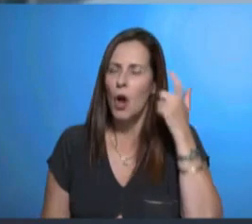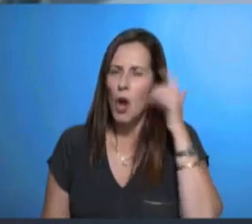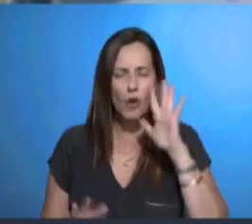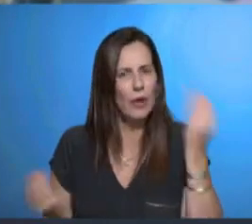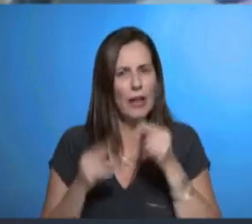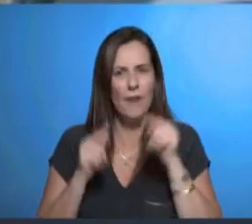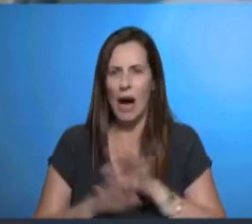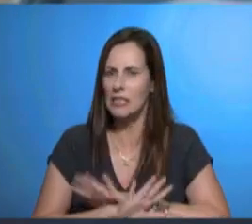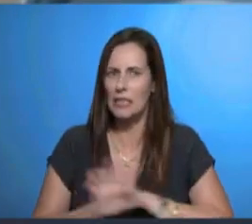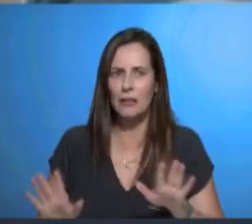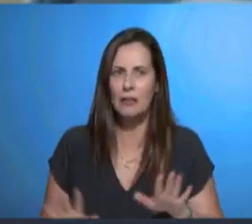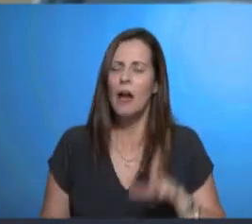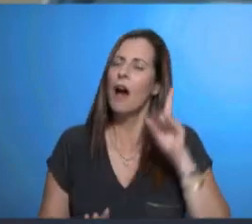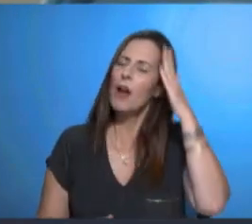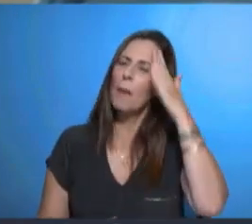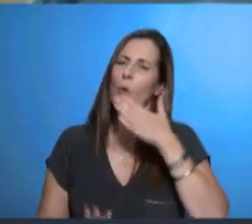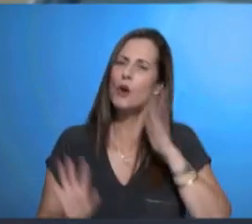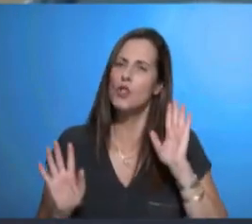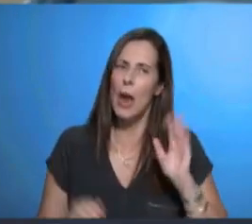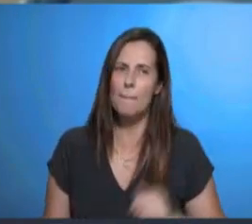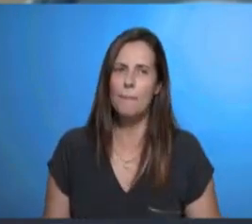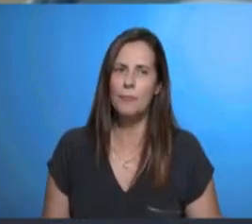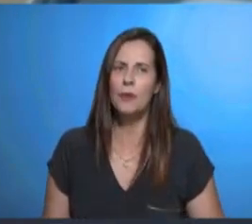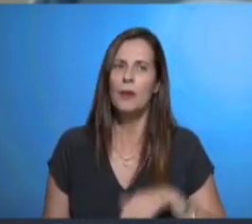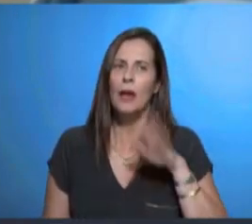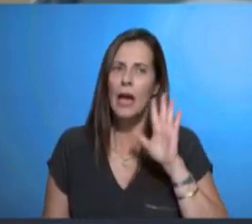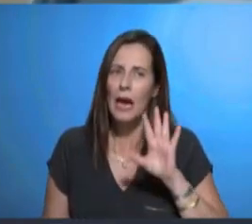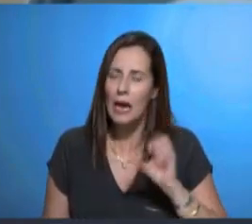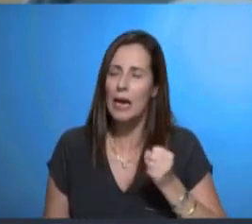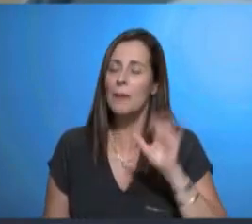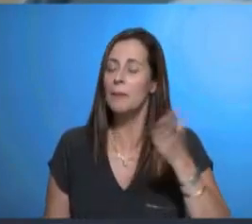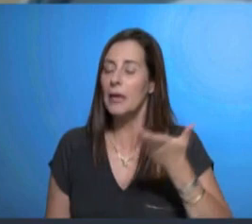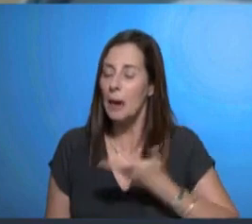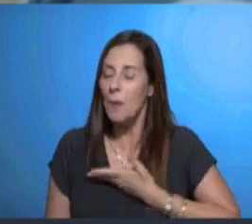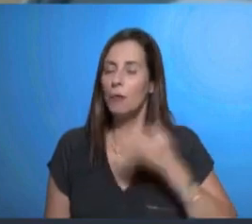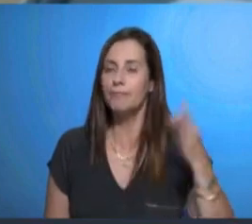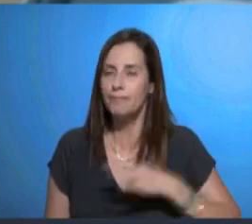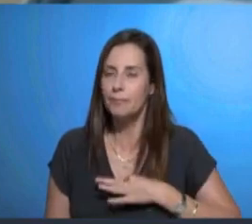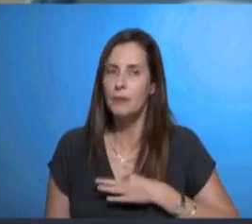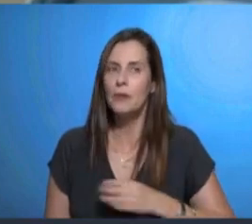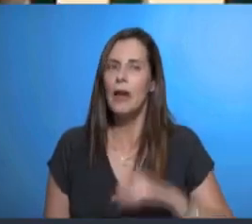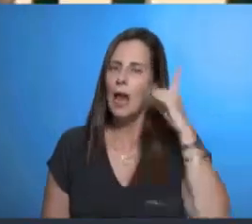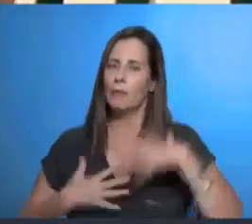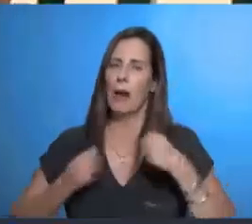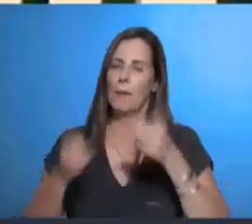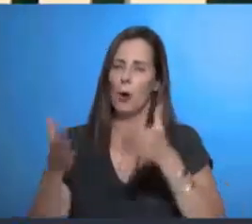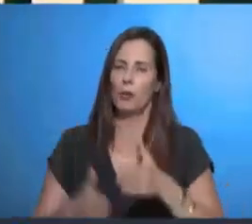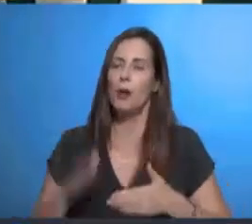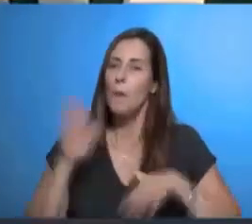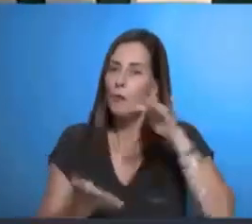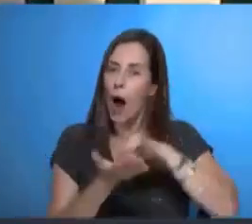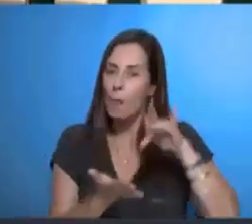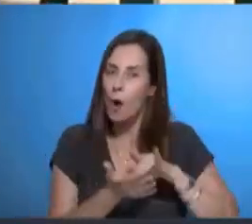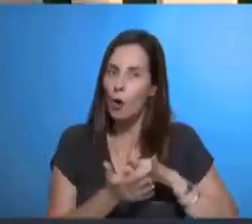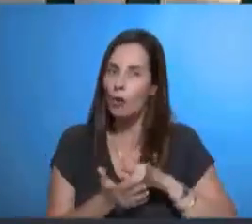המכה הזאת, אבל ברוך השם, גם הם קיבלו את המכה, אלוהים ירפא אותה. ברוב היישובים הורו